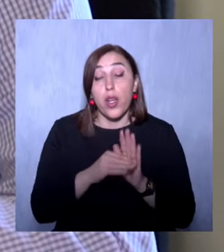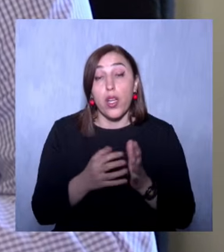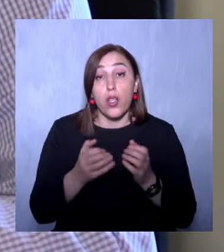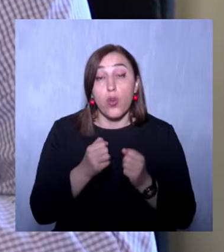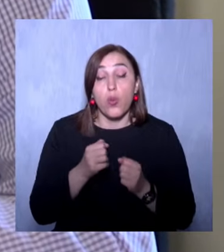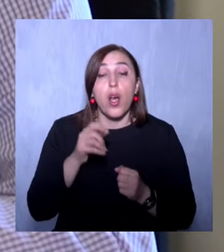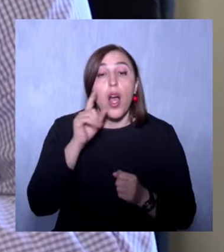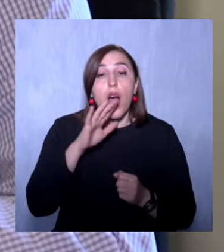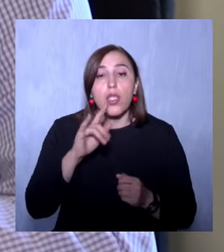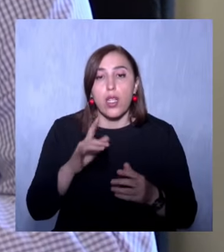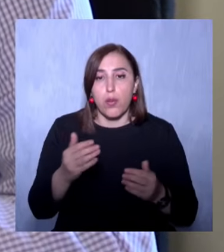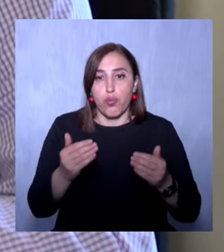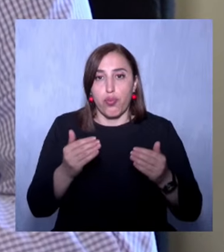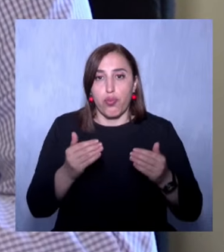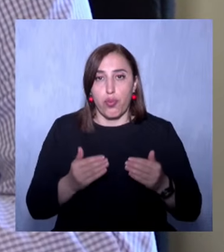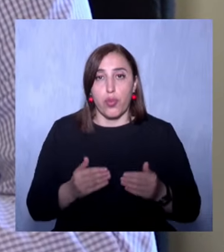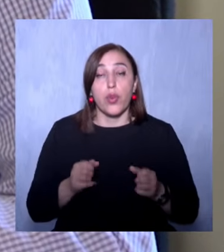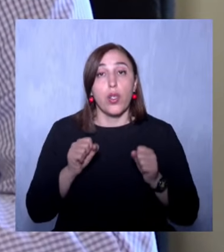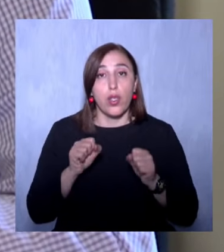բոլոր հնարավոր